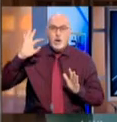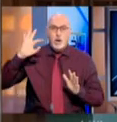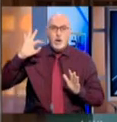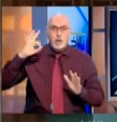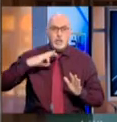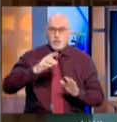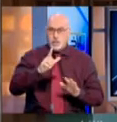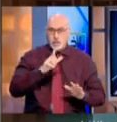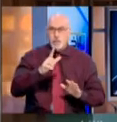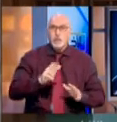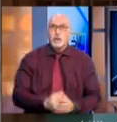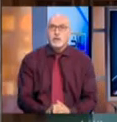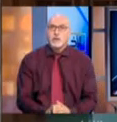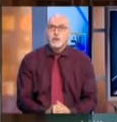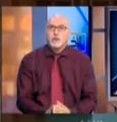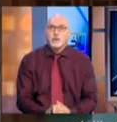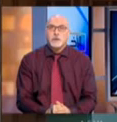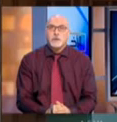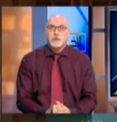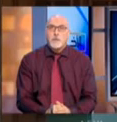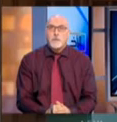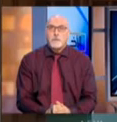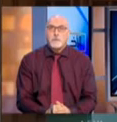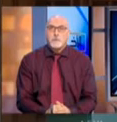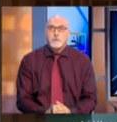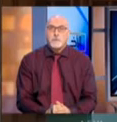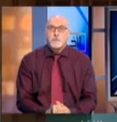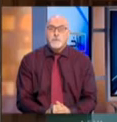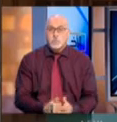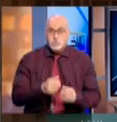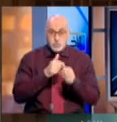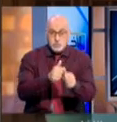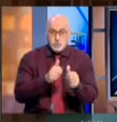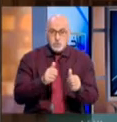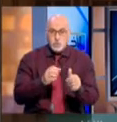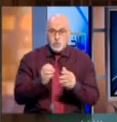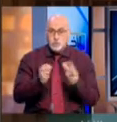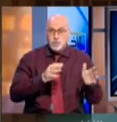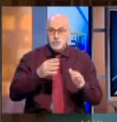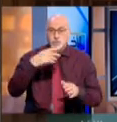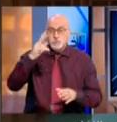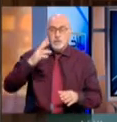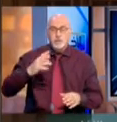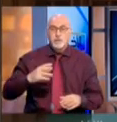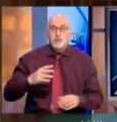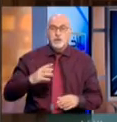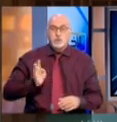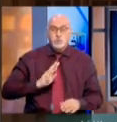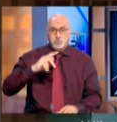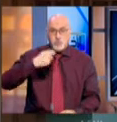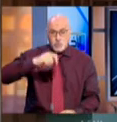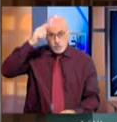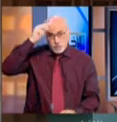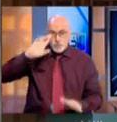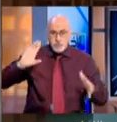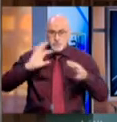في الجانب الثنائي، واستمعت بطبيعة الحال إلى توجيهات فخامة الرئيس فيما يتعلق بتعزيز التنسيق بين